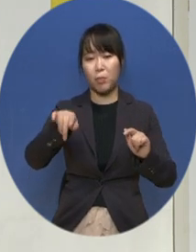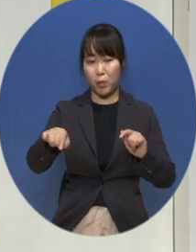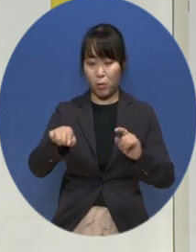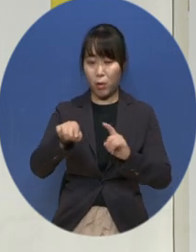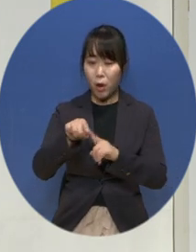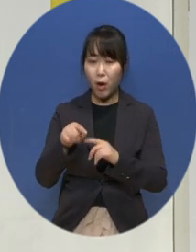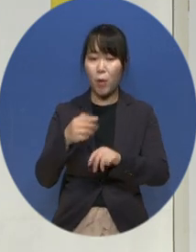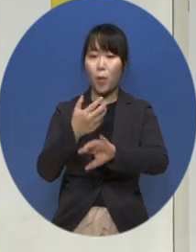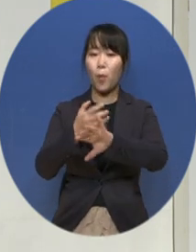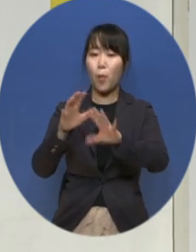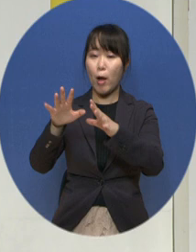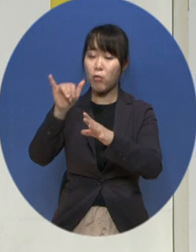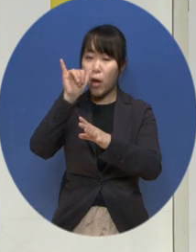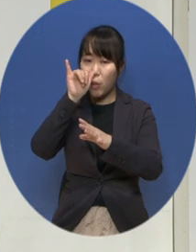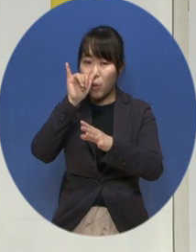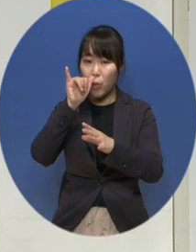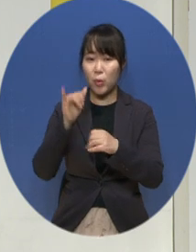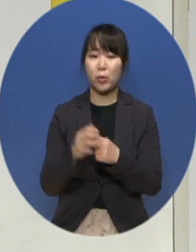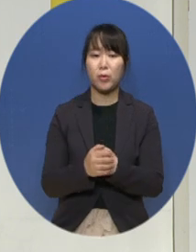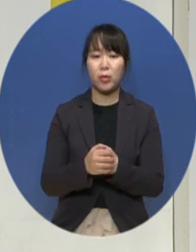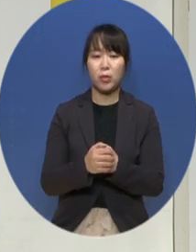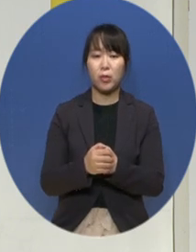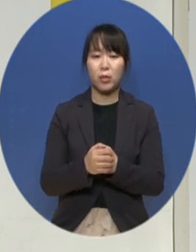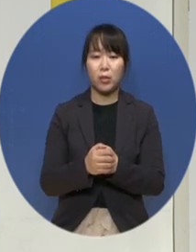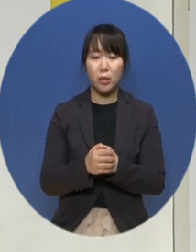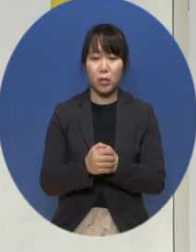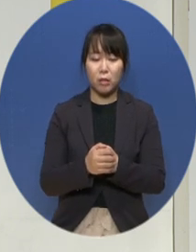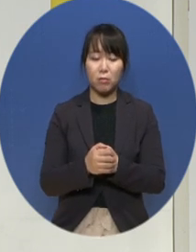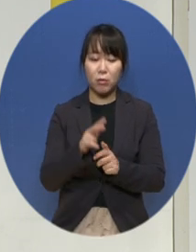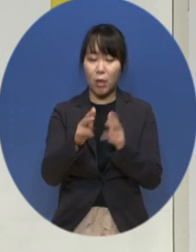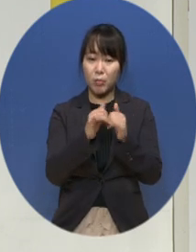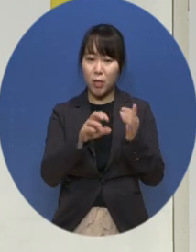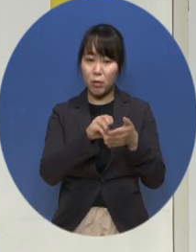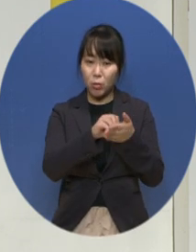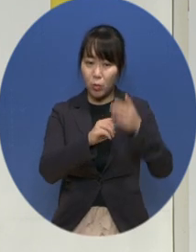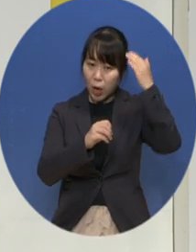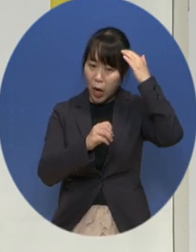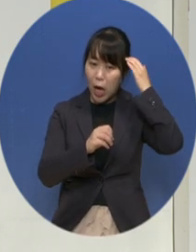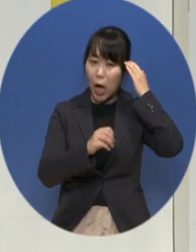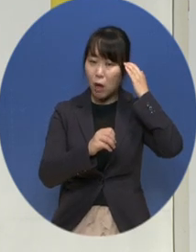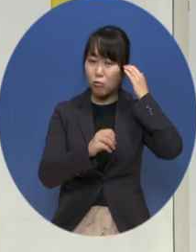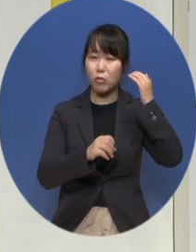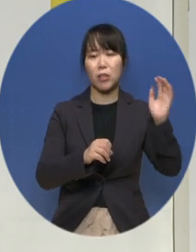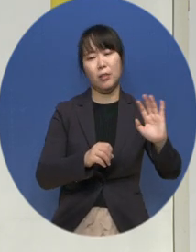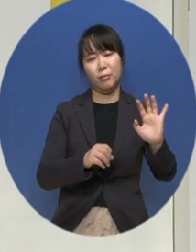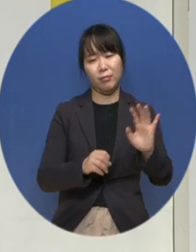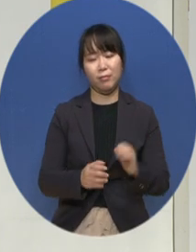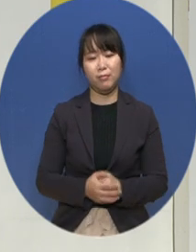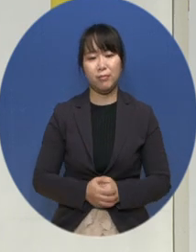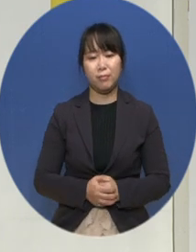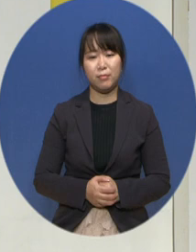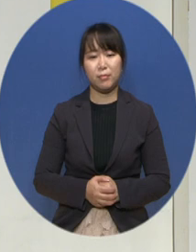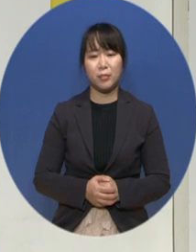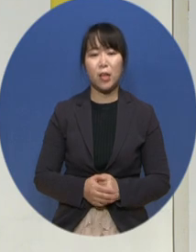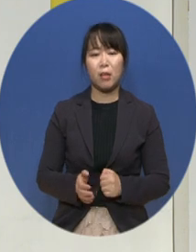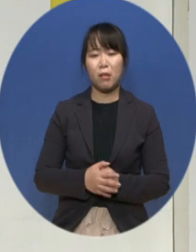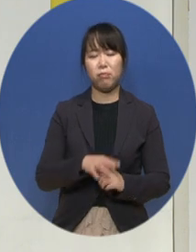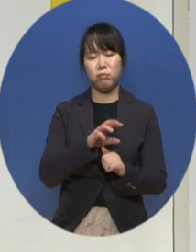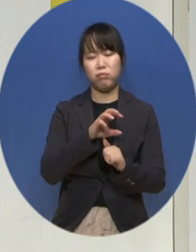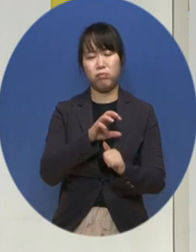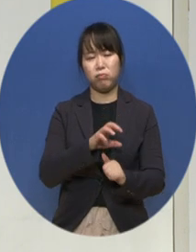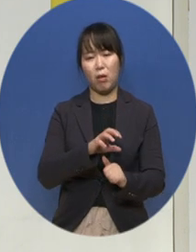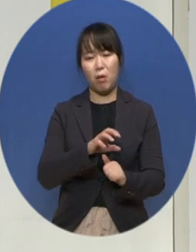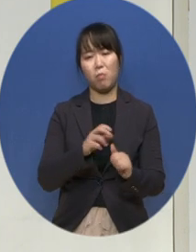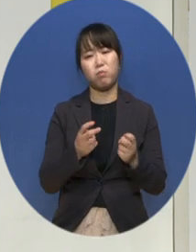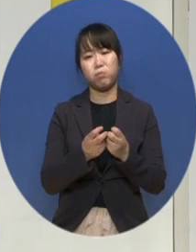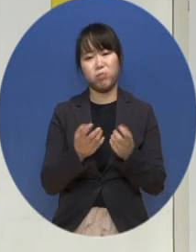것들은 서버 가 외국에 있고 또 사업자 등록 2 한국의 있질 않습니다 4 그러니까 체제를 갈 수 있는